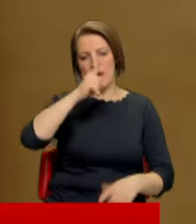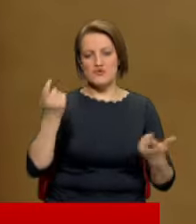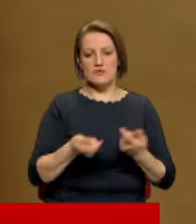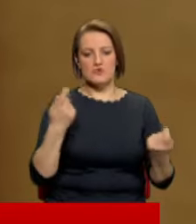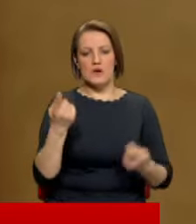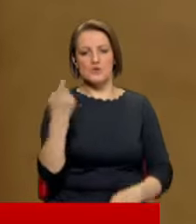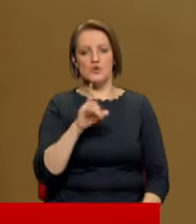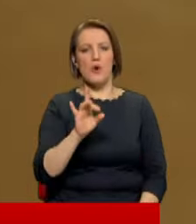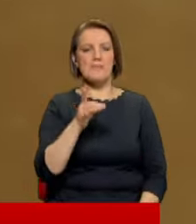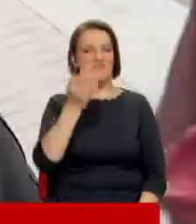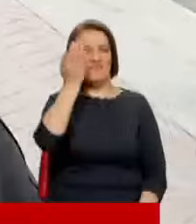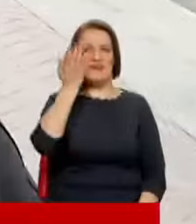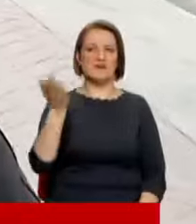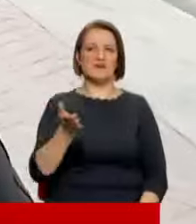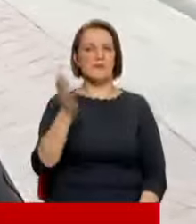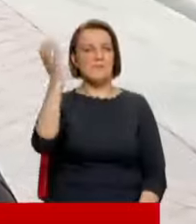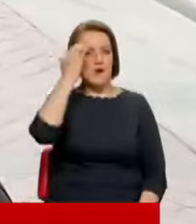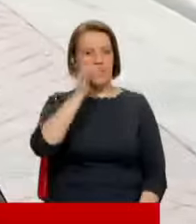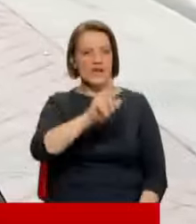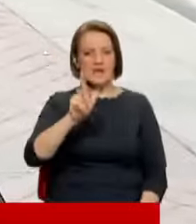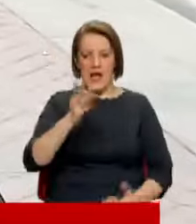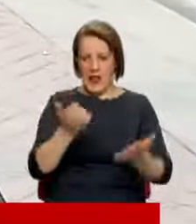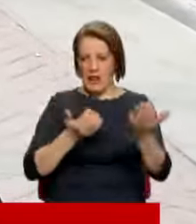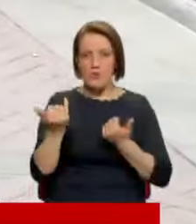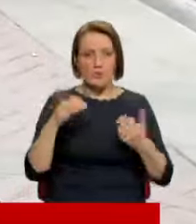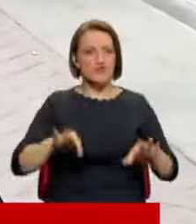çalışanların % 155'i yoksul temel ihtiyaçları